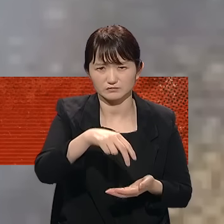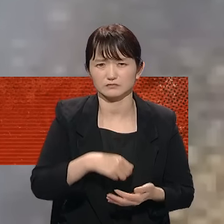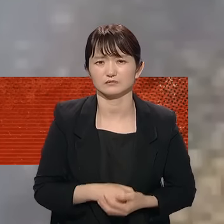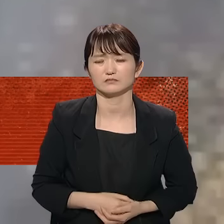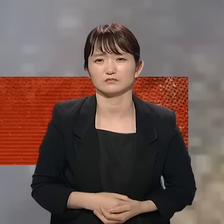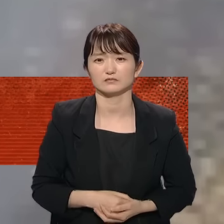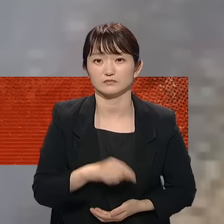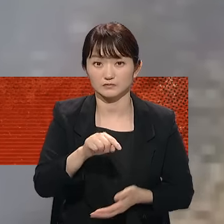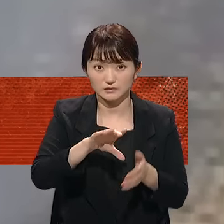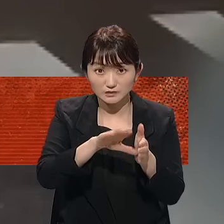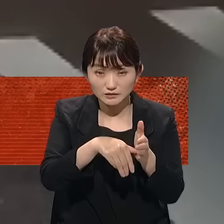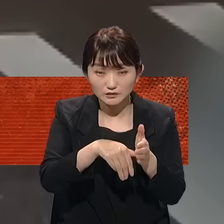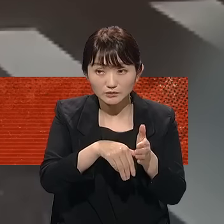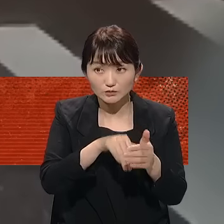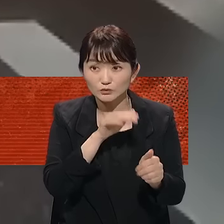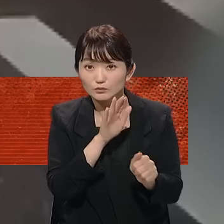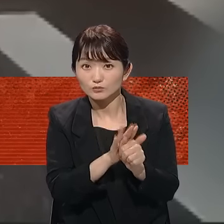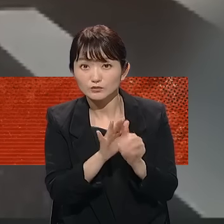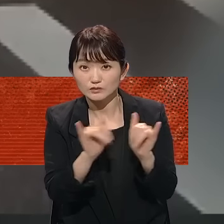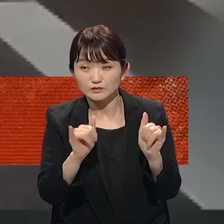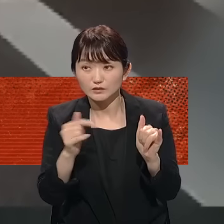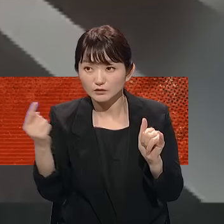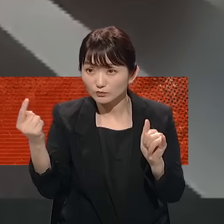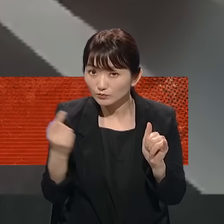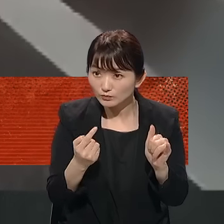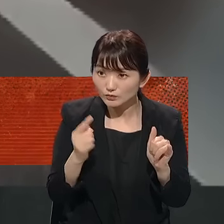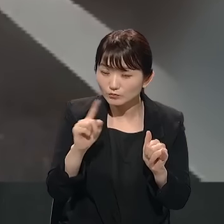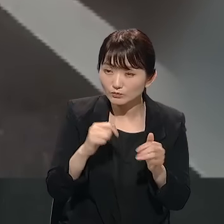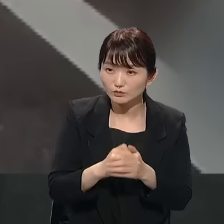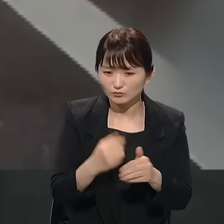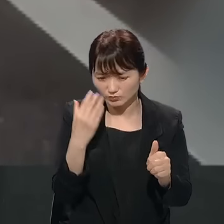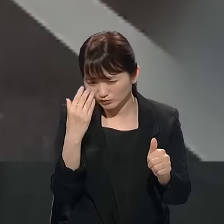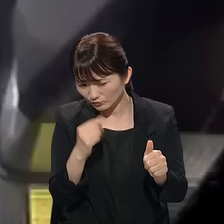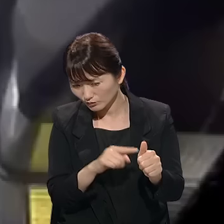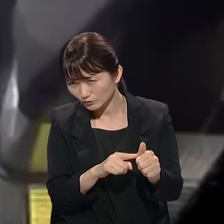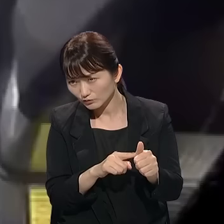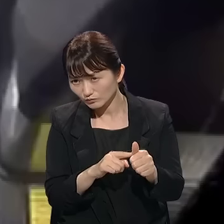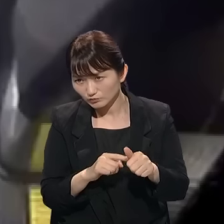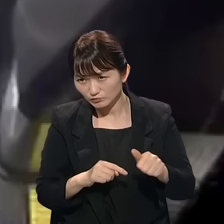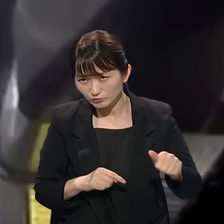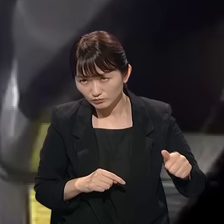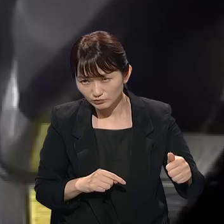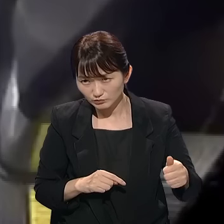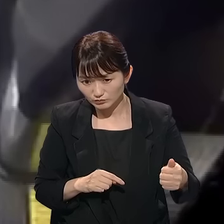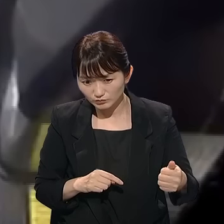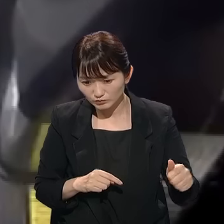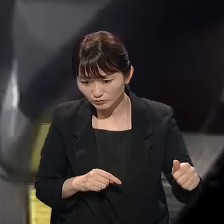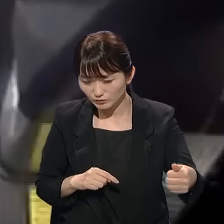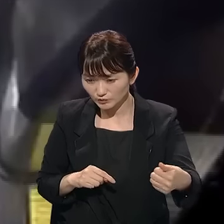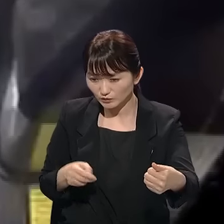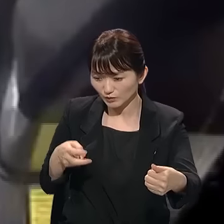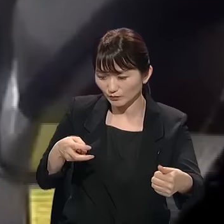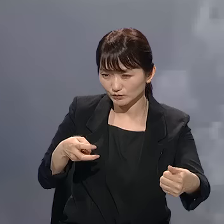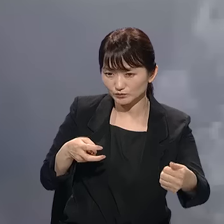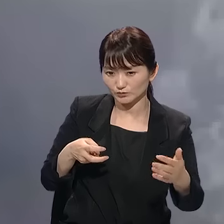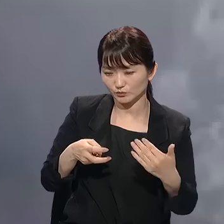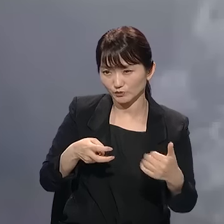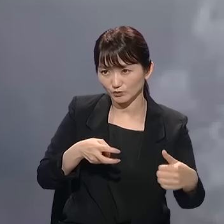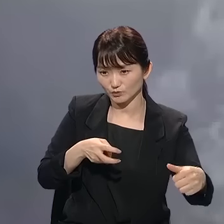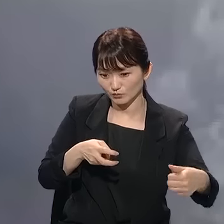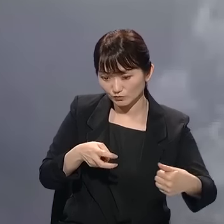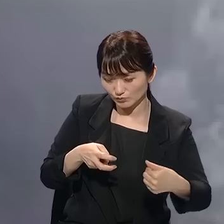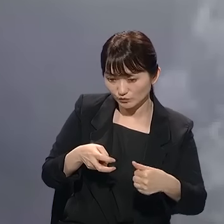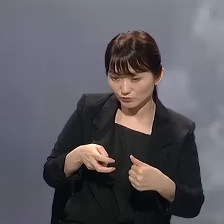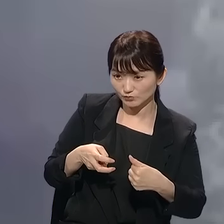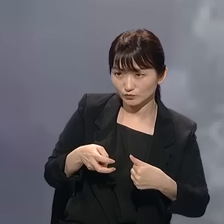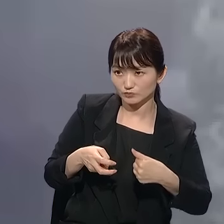네, 그런데 그때 구원자가 나타났습니다. 무언가를 본 녀석이 어딘가로 향하고 있는데 바로 버스였습니다. 강아지를